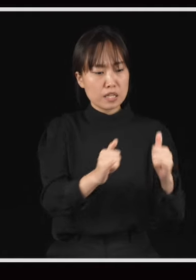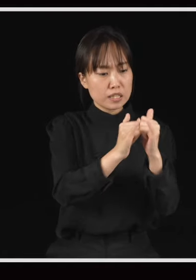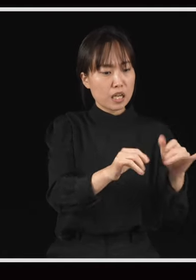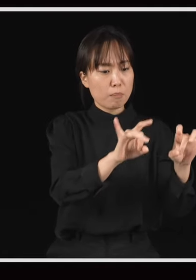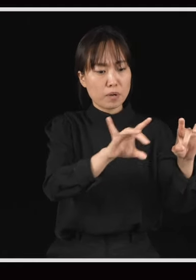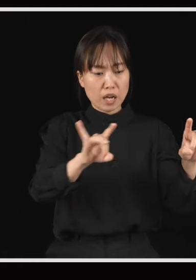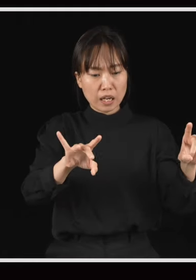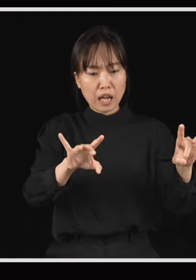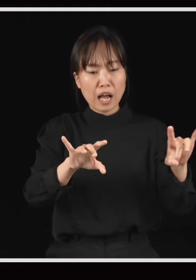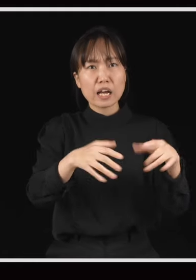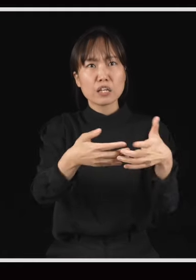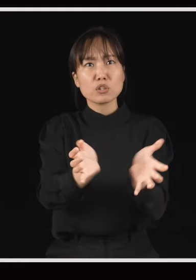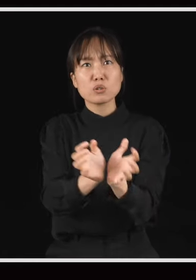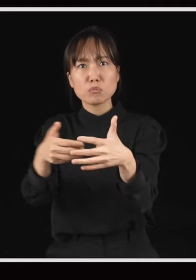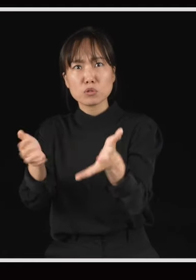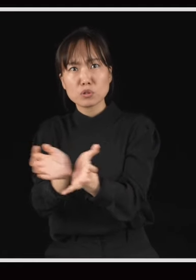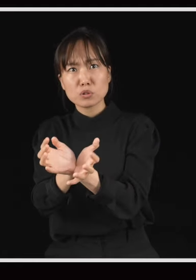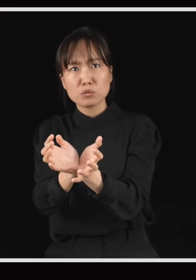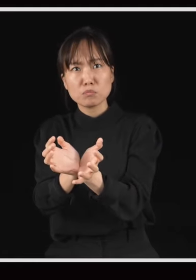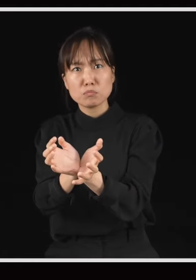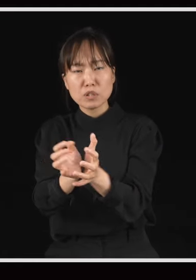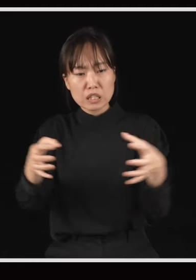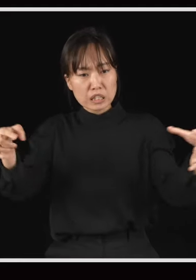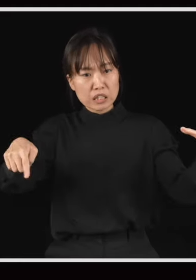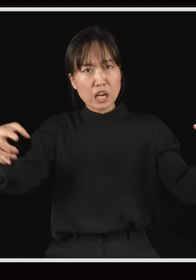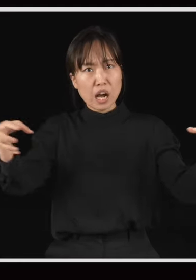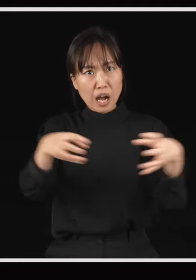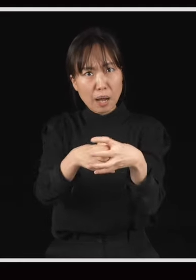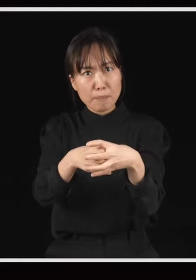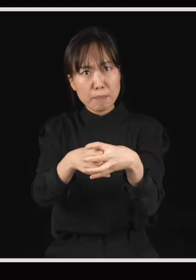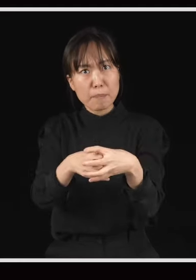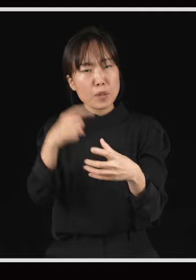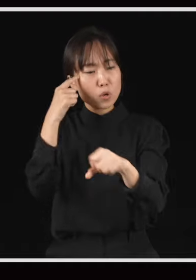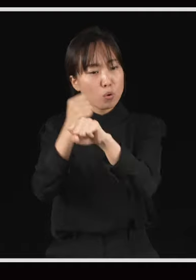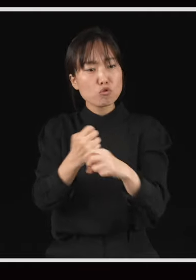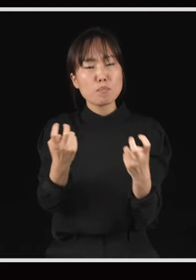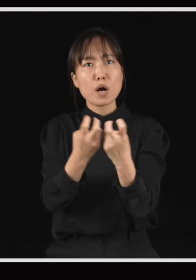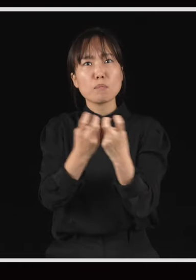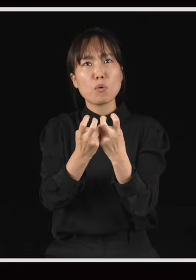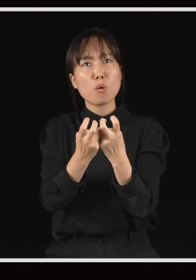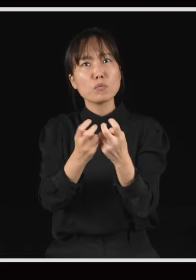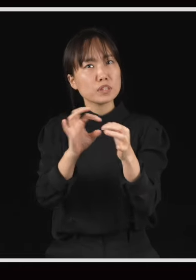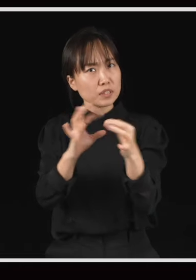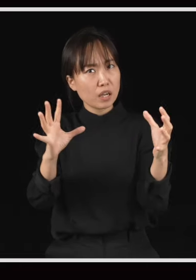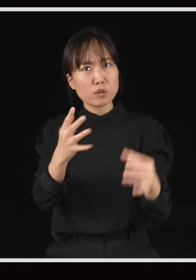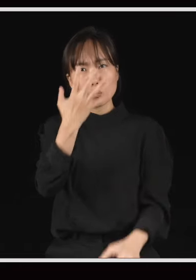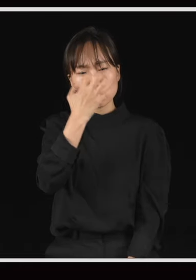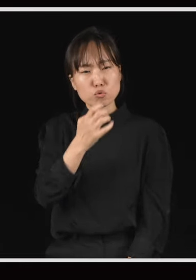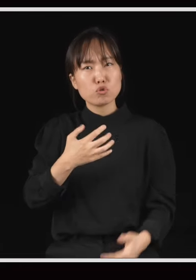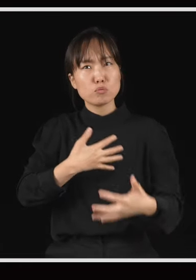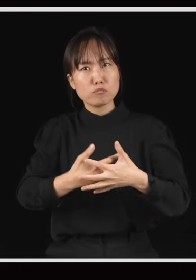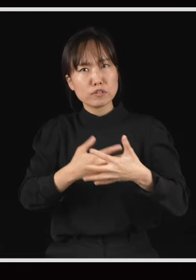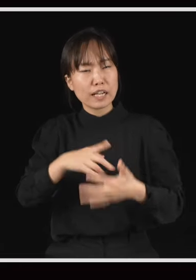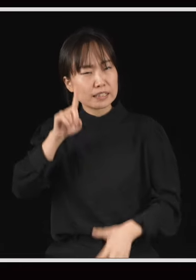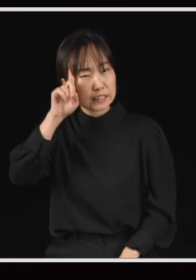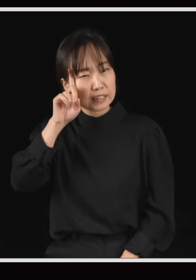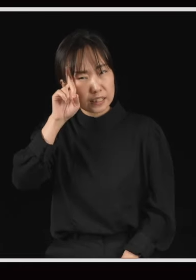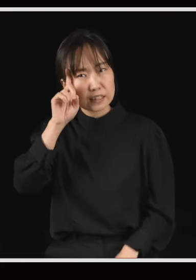그렇고 개인 수준, 인구 집단에서 연구를 해봐도 그렇고 실제로 사람들이 느끼는 우울과 불안과 불쾌의 총량이